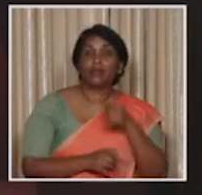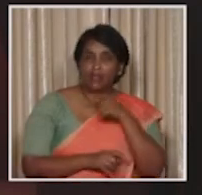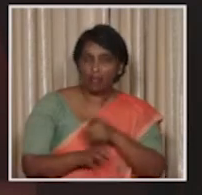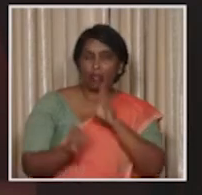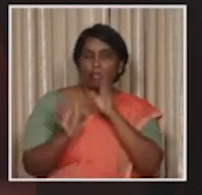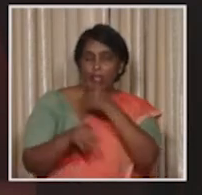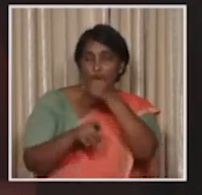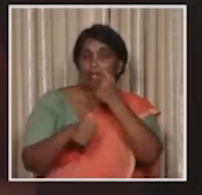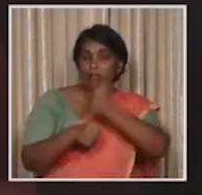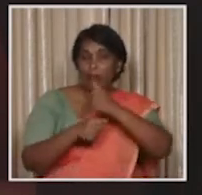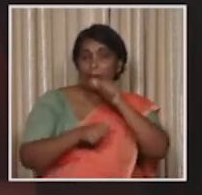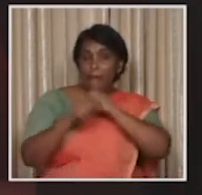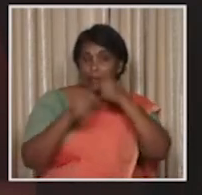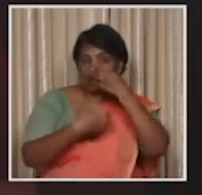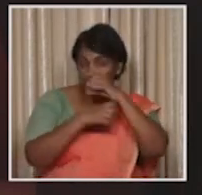කරලා තියෙනවා.